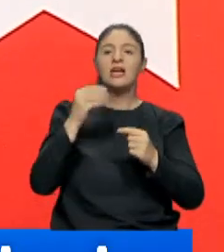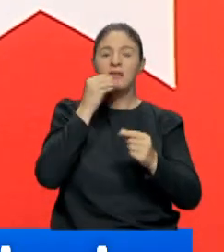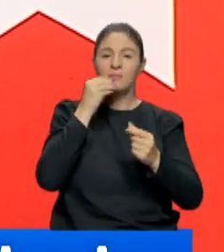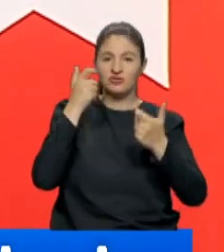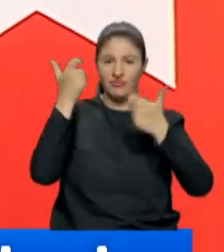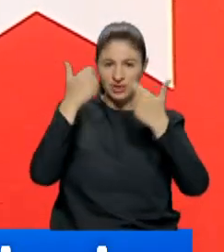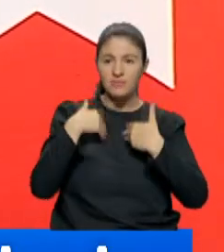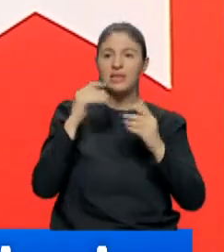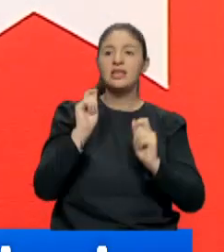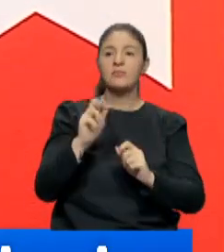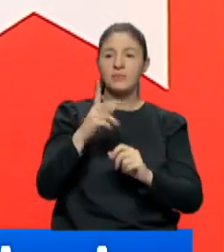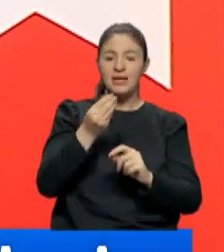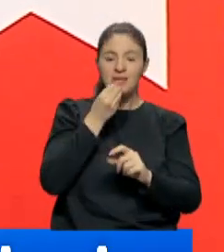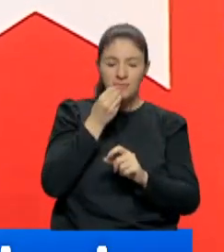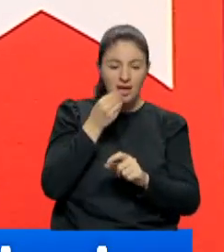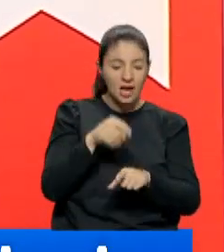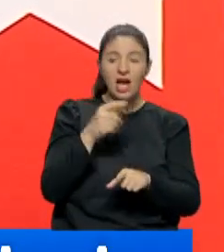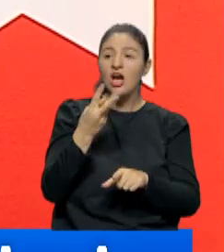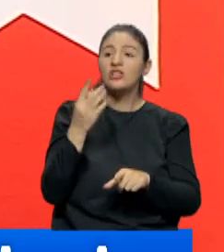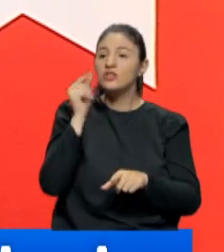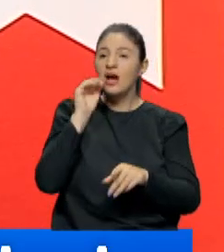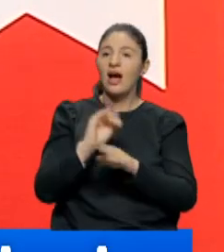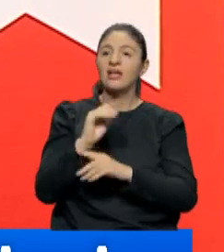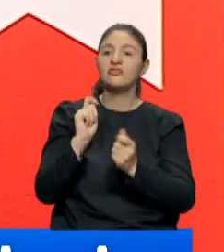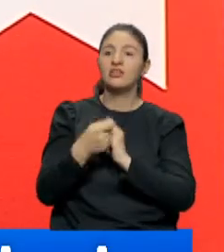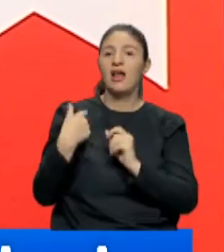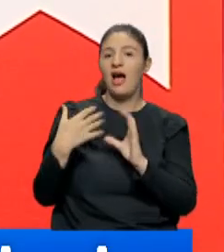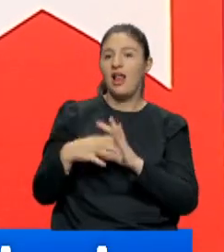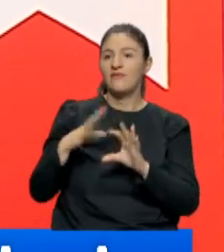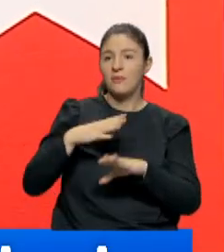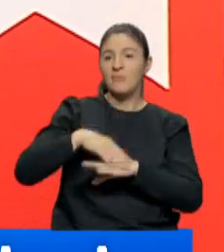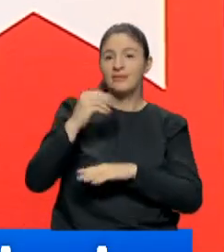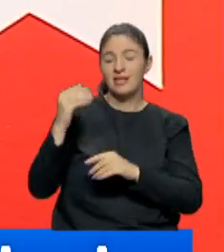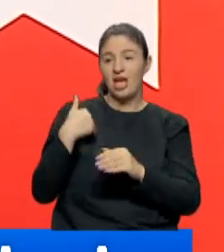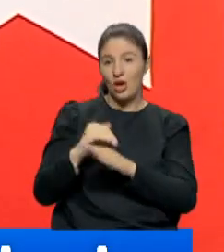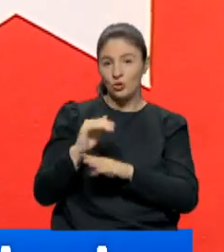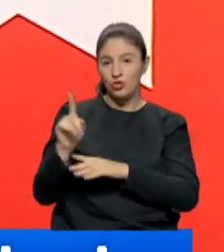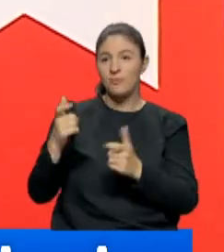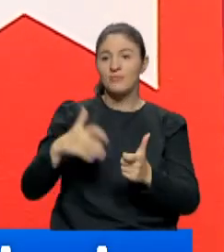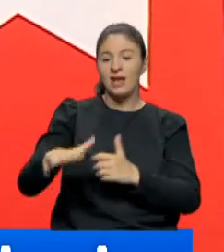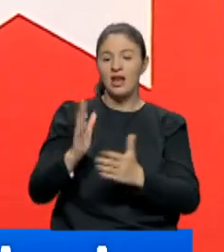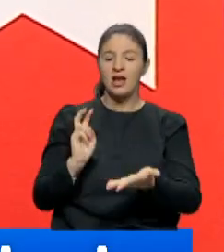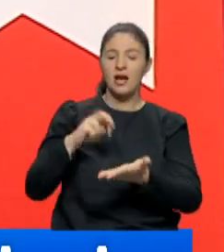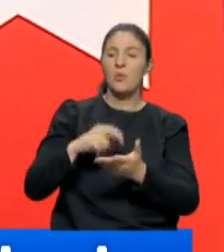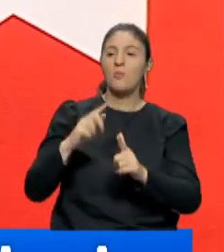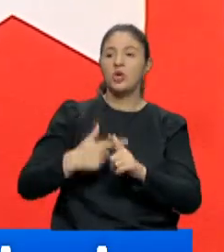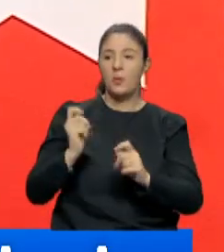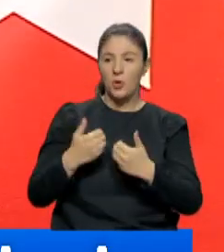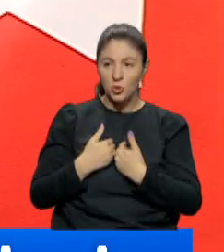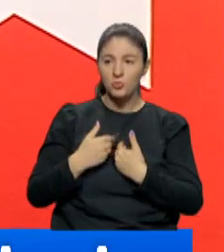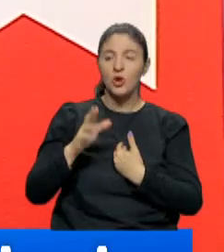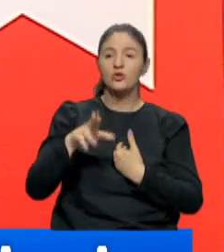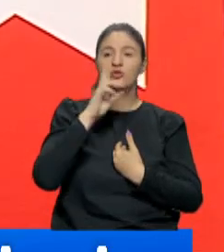yaptığım yemek kadar yaptım yani kaç kişinin hayatını değiştirdi ile alakalı Aslında Mardin'de yaşıyorum yerel Kalkınma projeleri yapıyorum